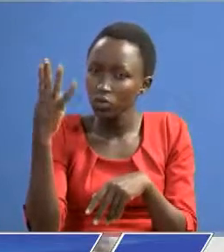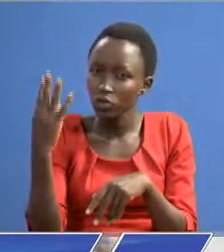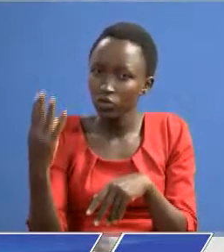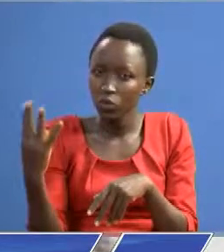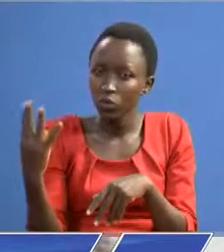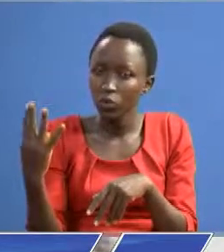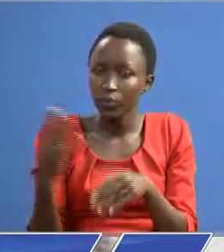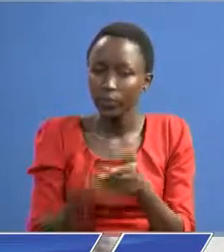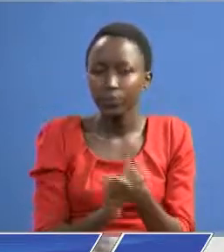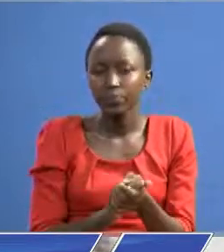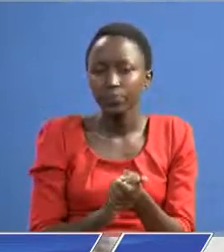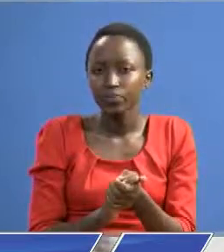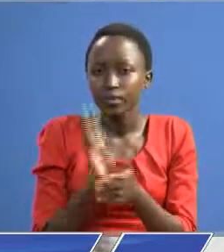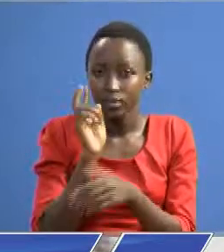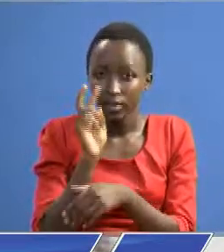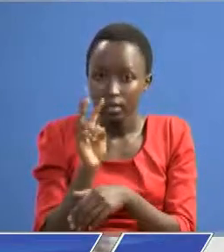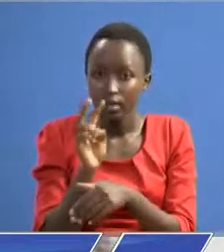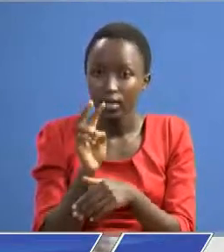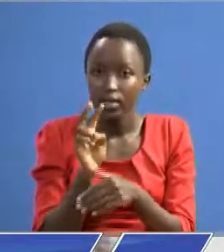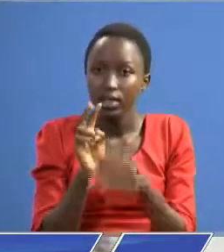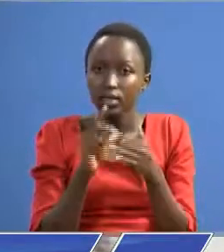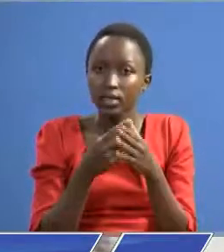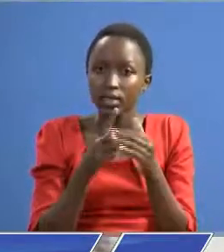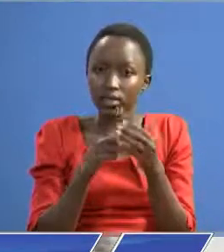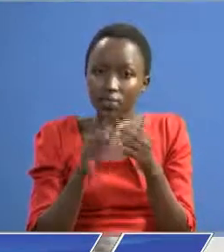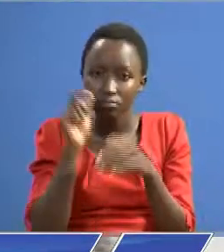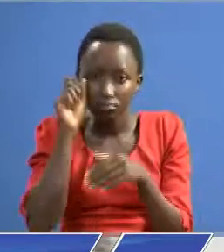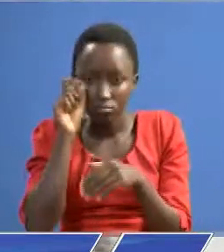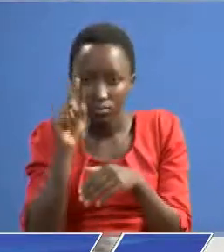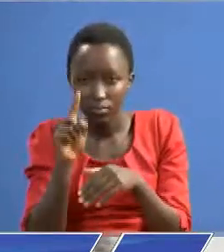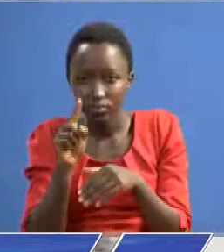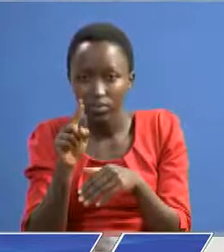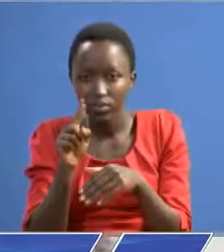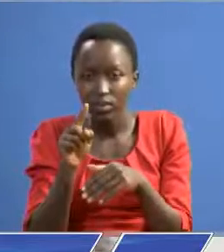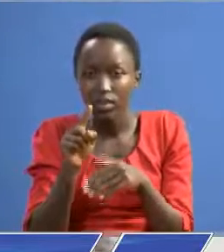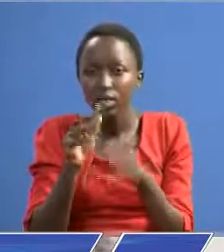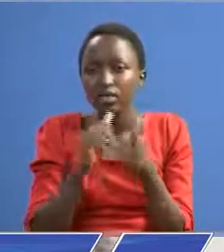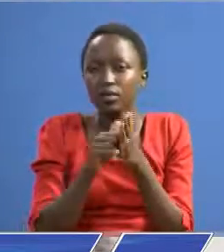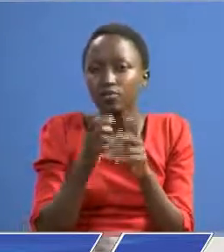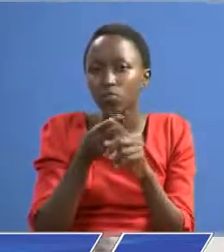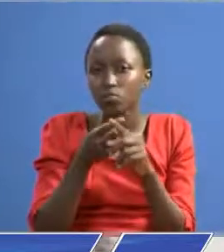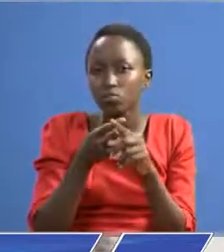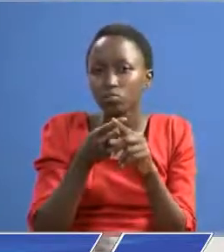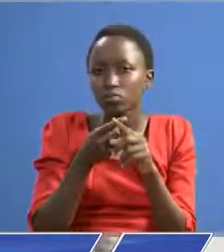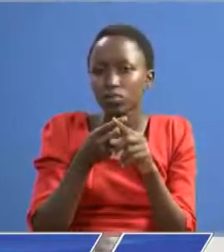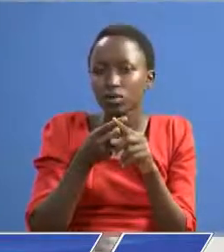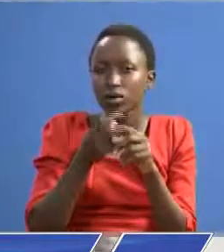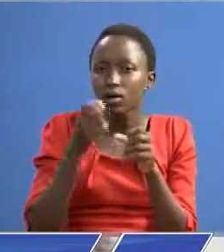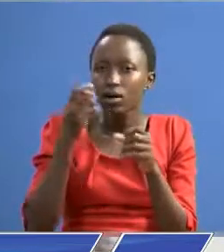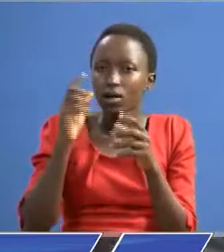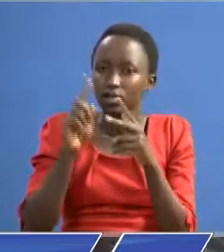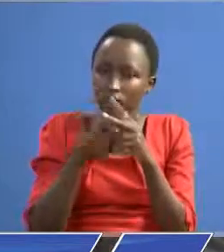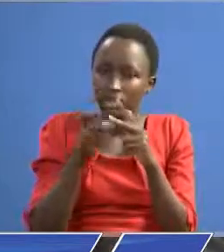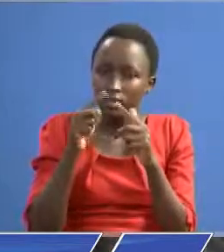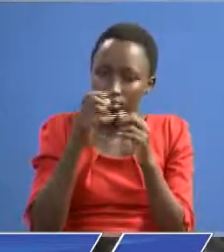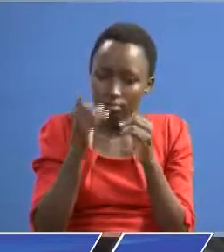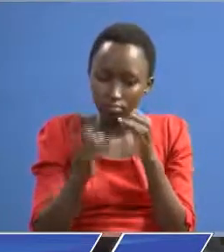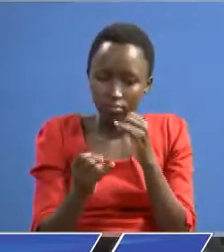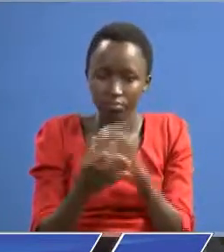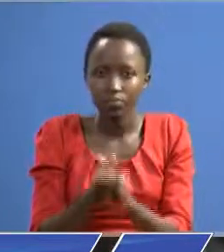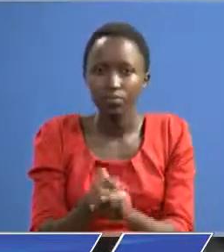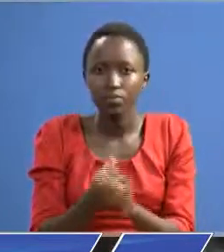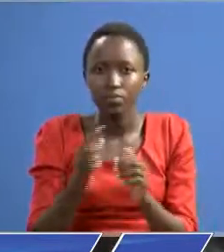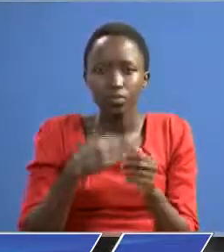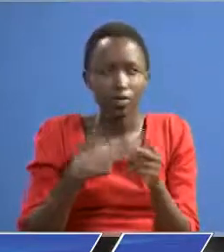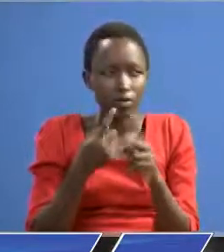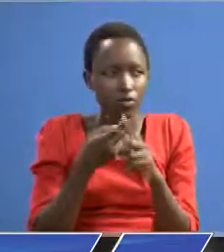244. Ushaona na kile kupambazuka watu sasa hii wamejaa kuanzia huku mwanzo mpaka huko nyuma huko.